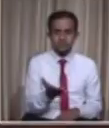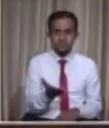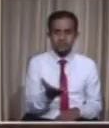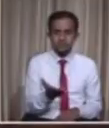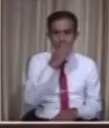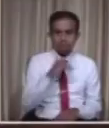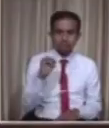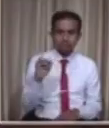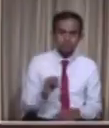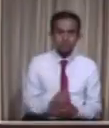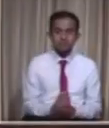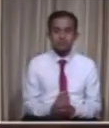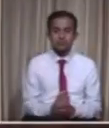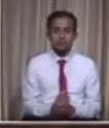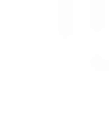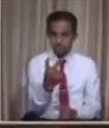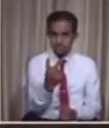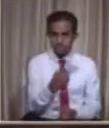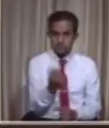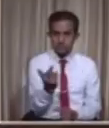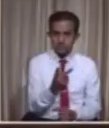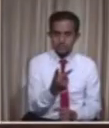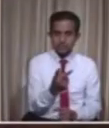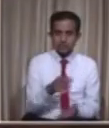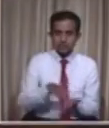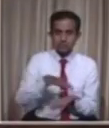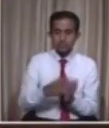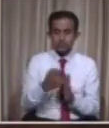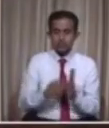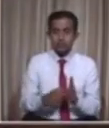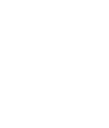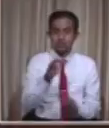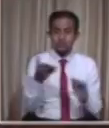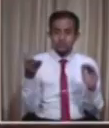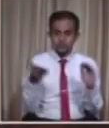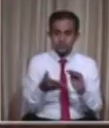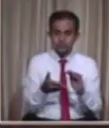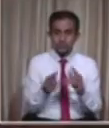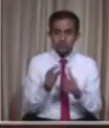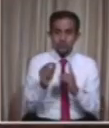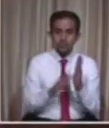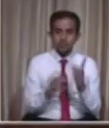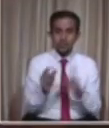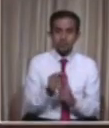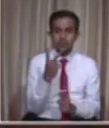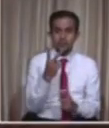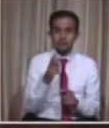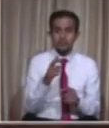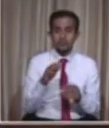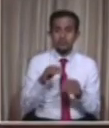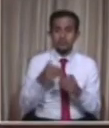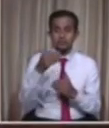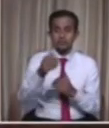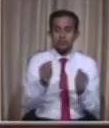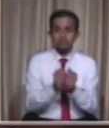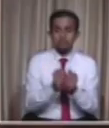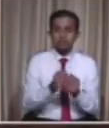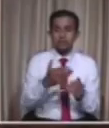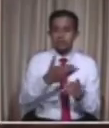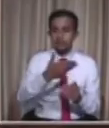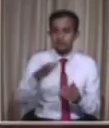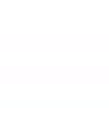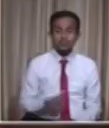තාමත් අශෝභනයි ඒ නිසා මගේ මන්ත්‍රීවරු ස්ථාවර නියෝග අංක 79 යටතේ මේ මන්ත්‍රීවරු දෙන්නාම ස්වභාවයේ ඉදිරි කටයුතු වලින් ඉවත්